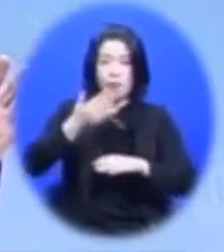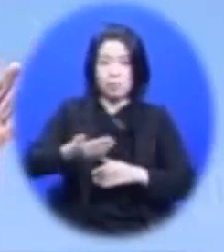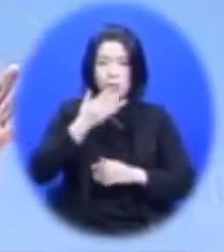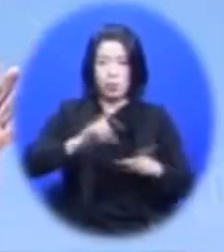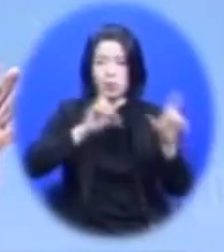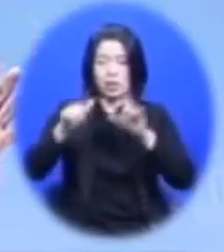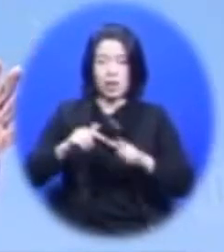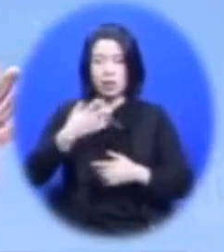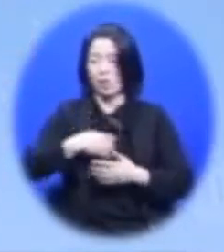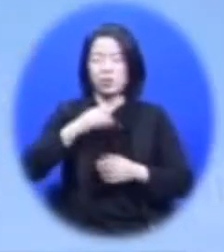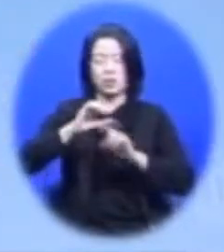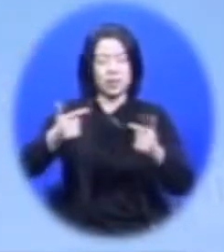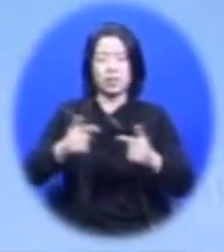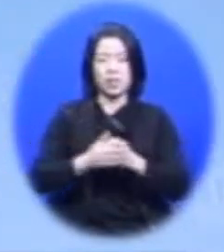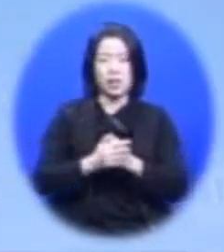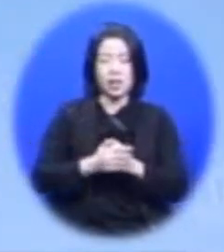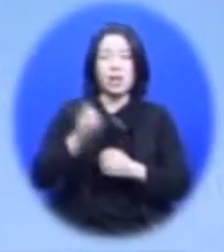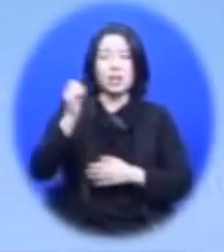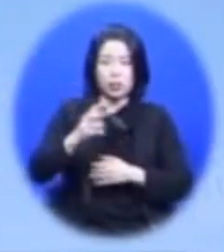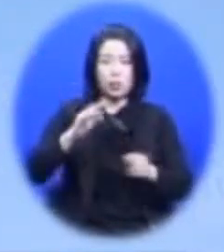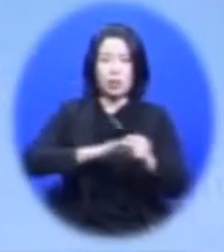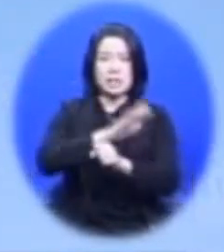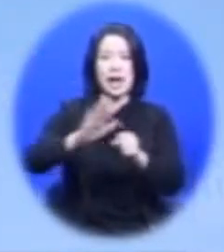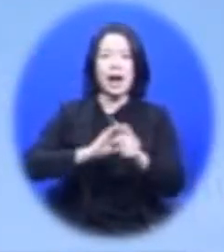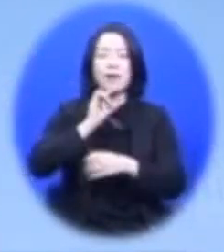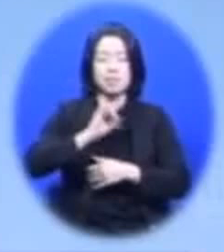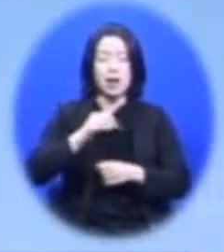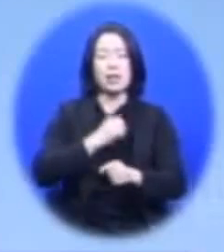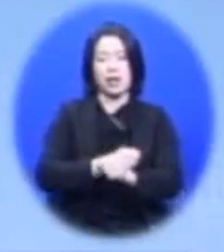안 합니다. 그리고 사랑만 하는 것이죠.